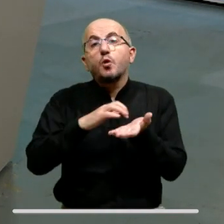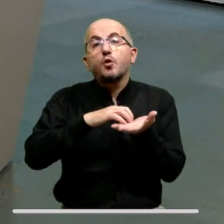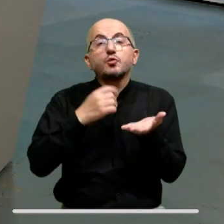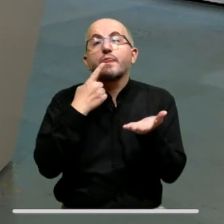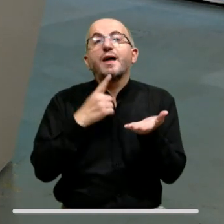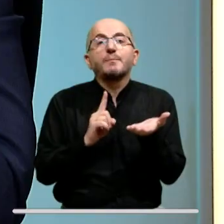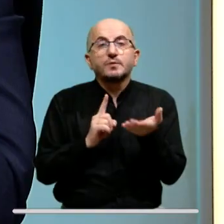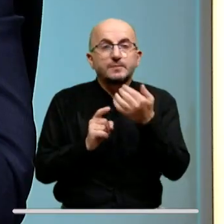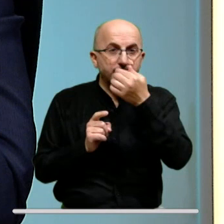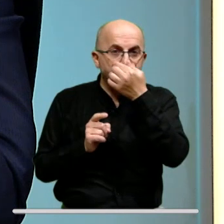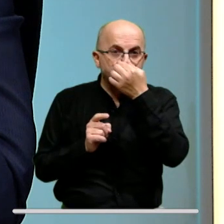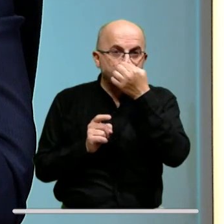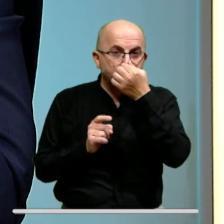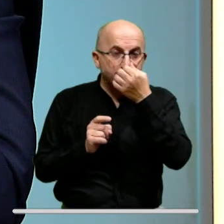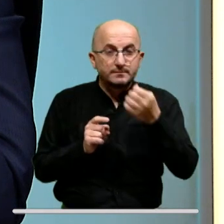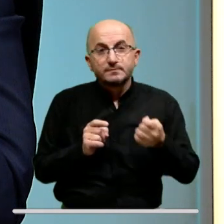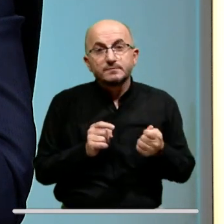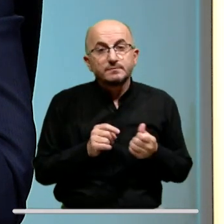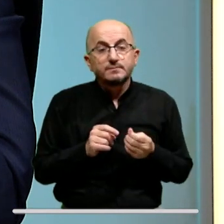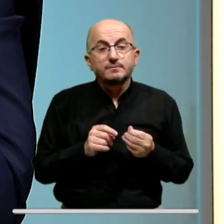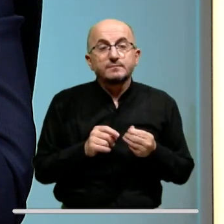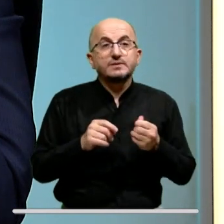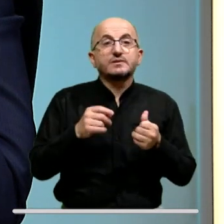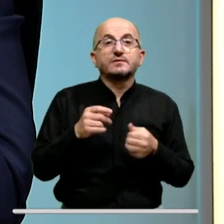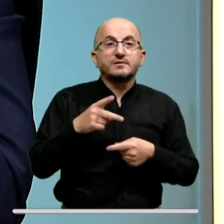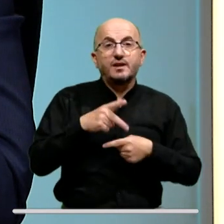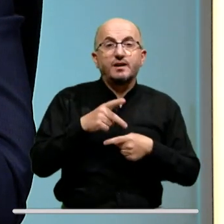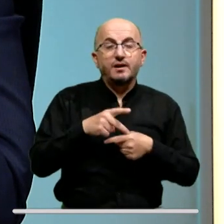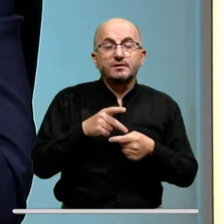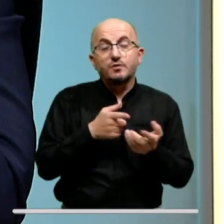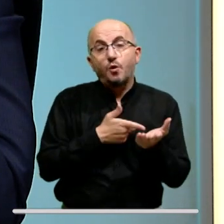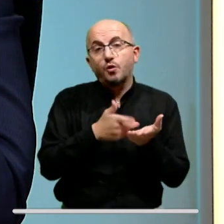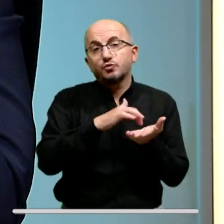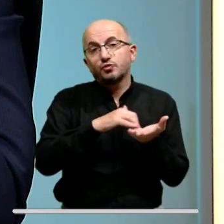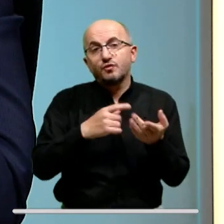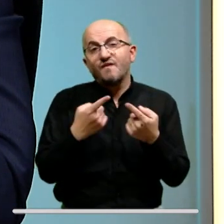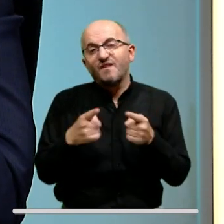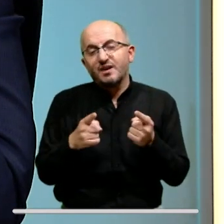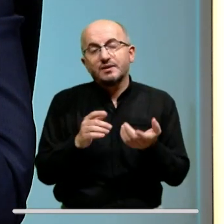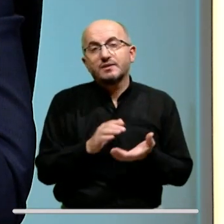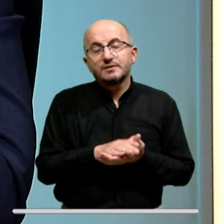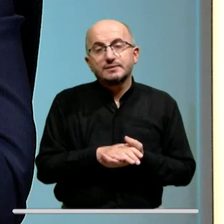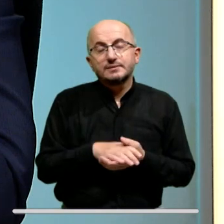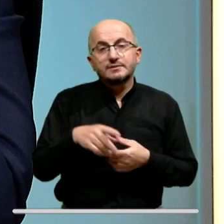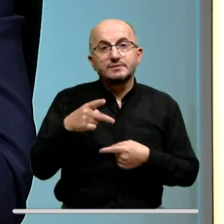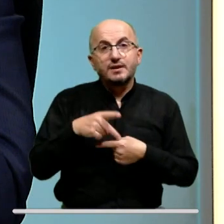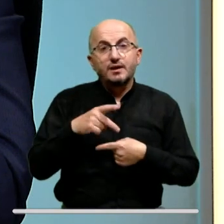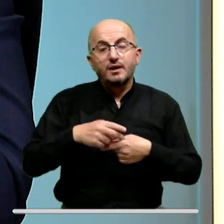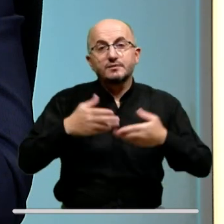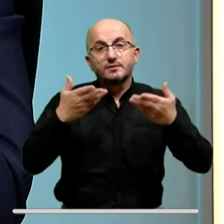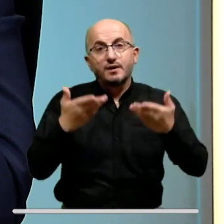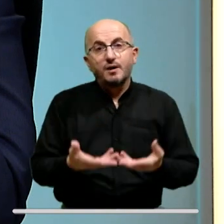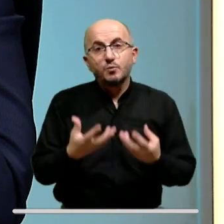Zekatın, tabii öşür de zekatın bir değişik versiyonudur. Zekatın geçerli olabilmesi